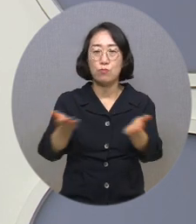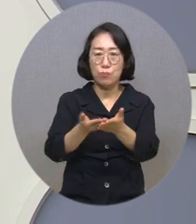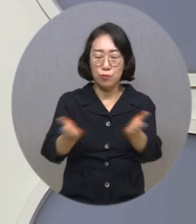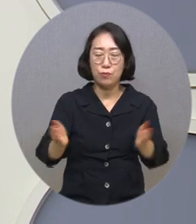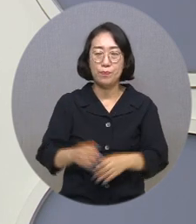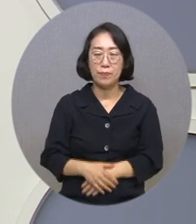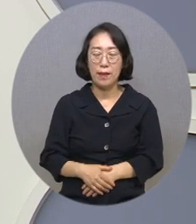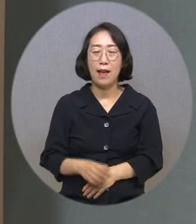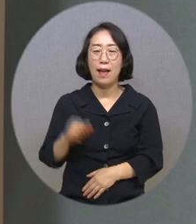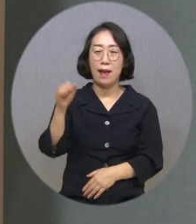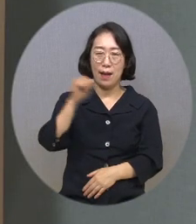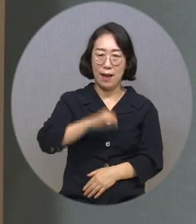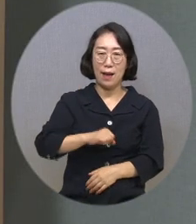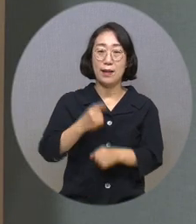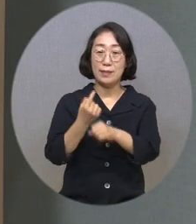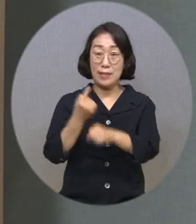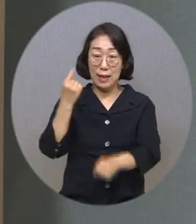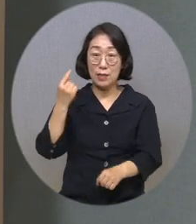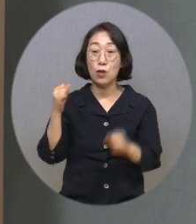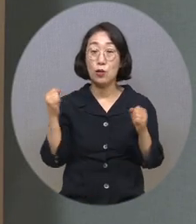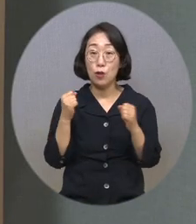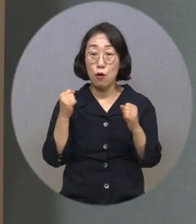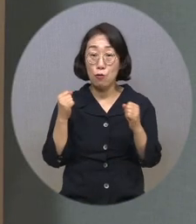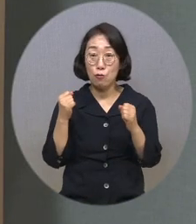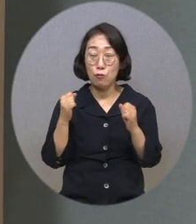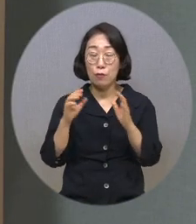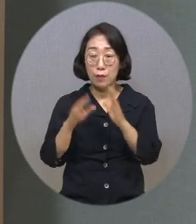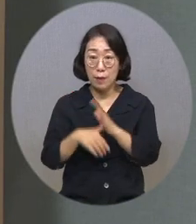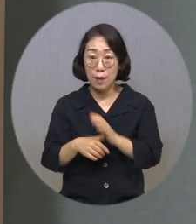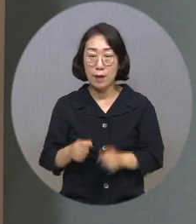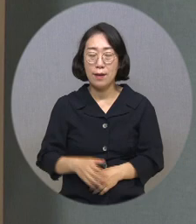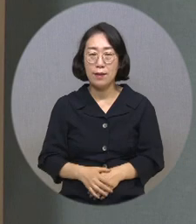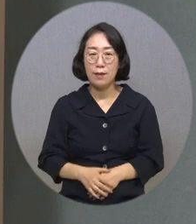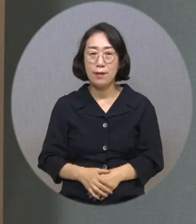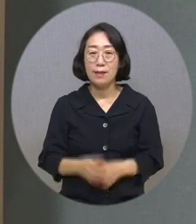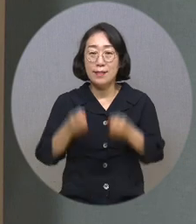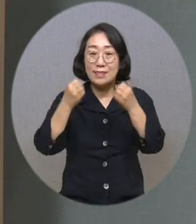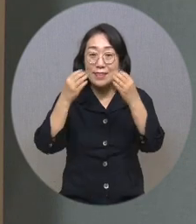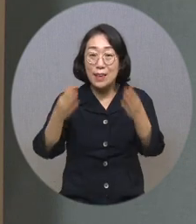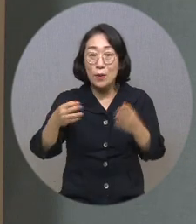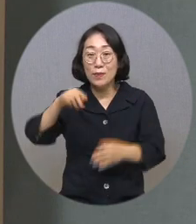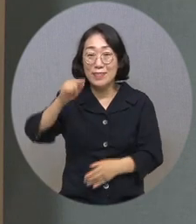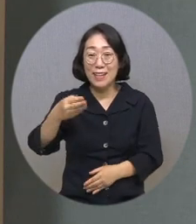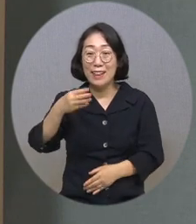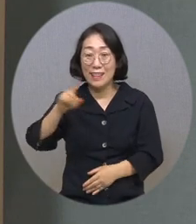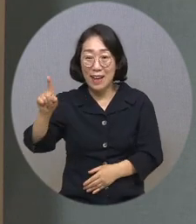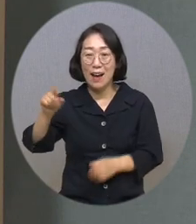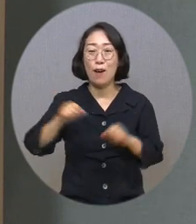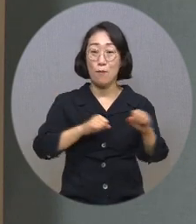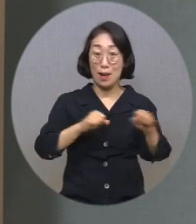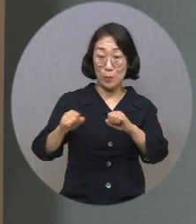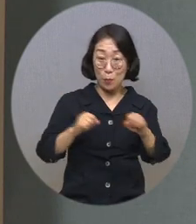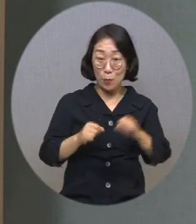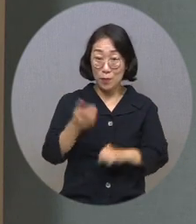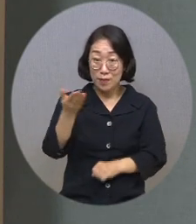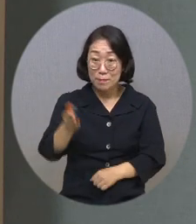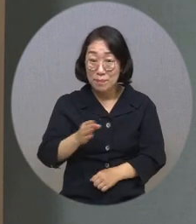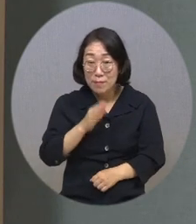아 그러니까 작년 겨울 시즌에 예, 예. 뉴 산타 운동이라는 게 바로 그런 거 그런 겁니다.